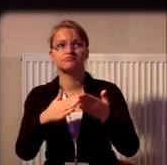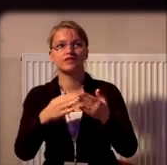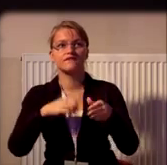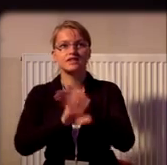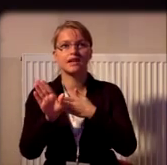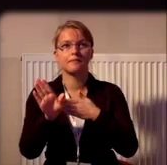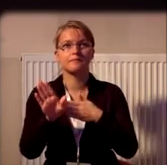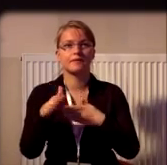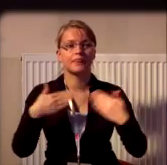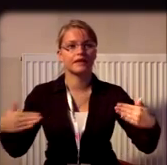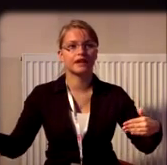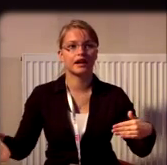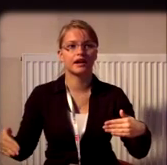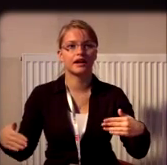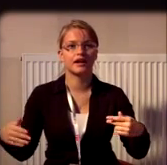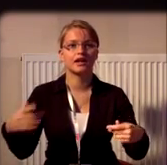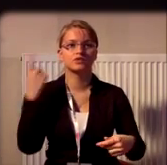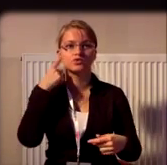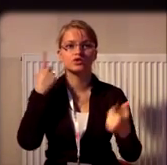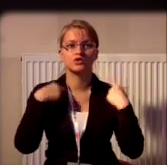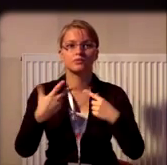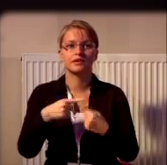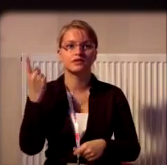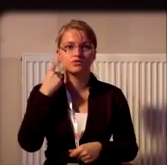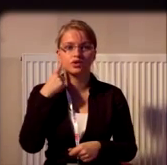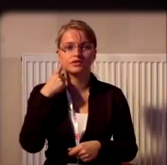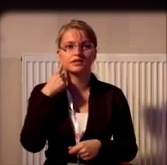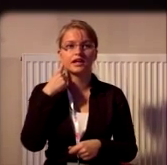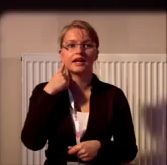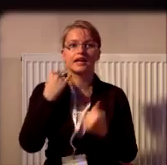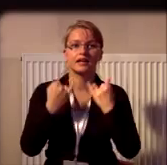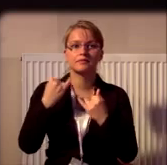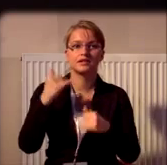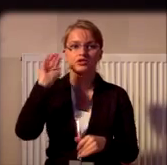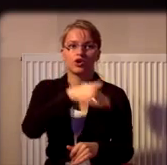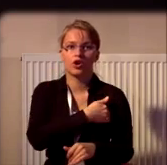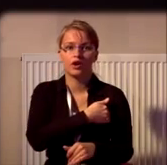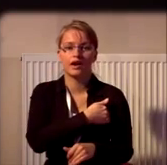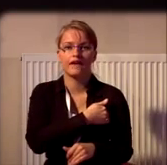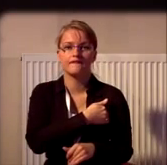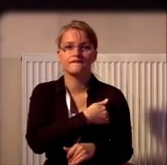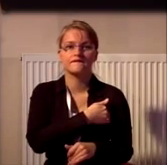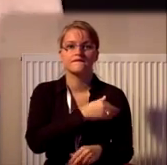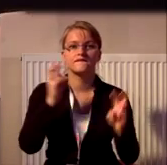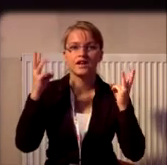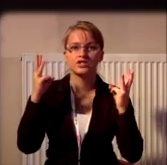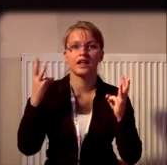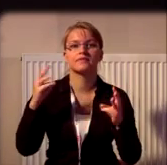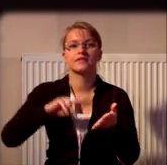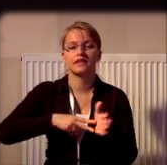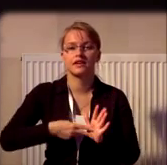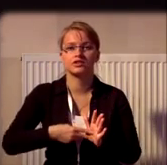są przygotowane we współpracy słyszący z niesłyszącymi, jakieś tam imprezy szkolne, warsztaty taneczne też